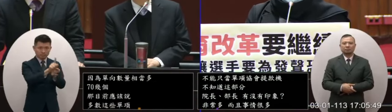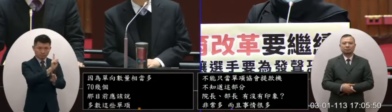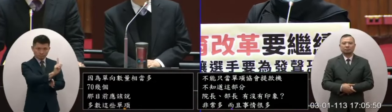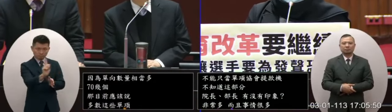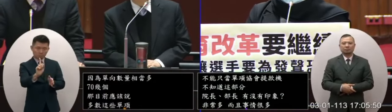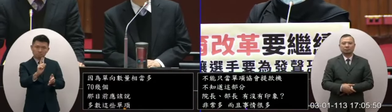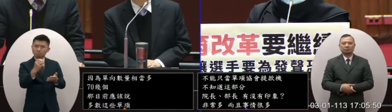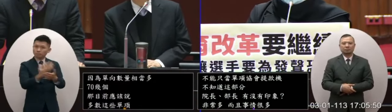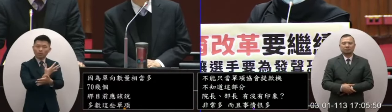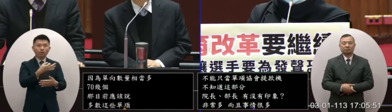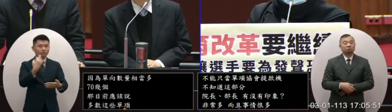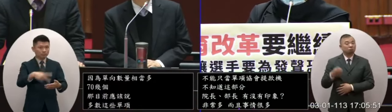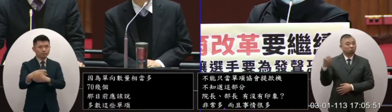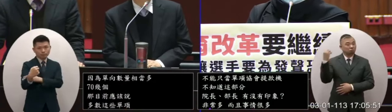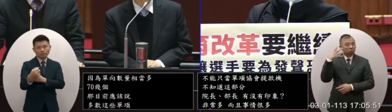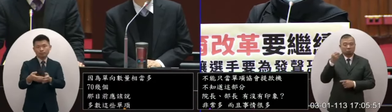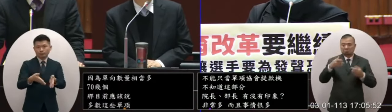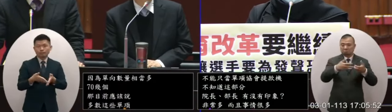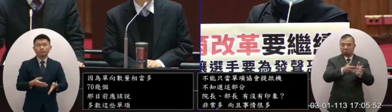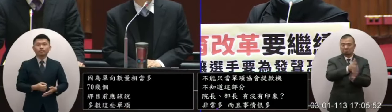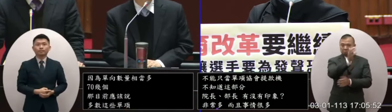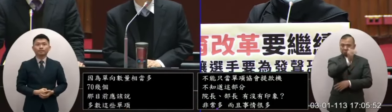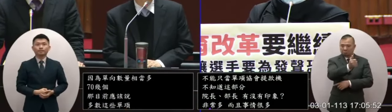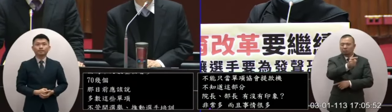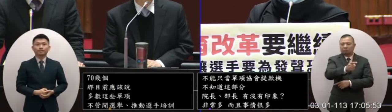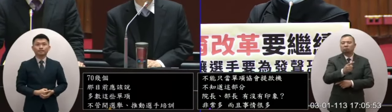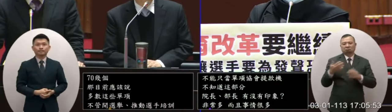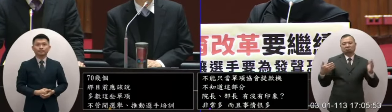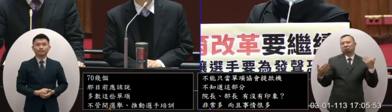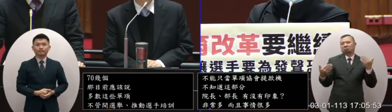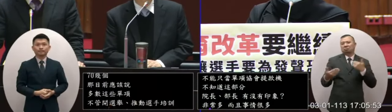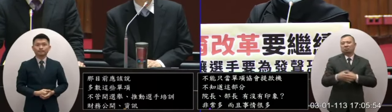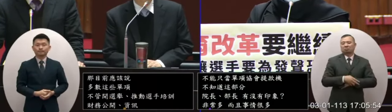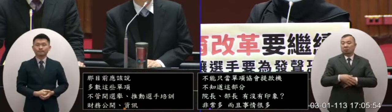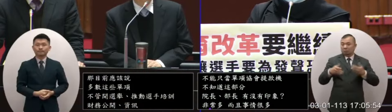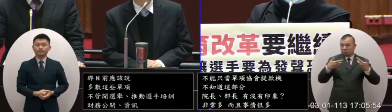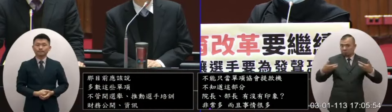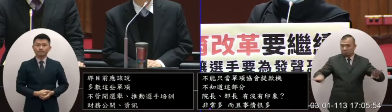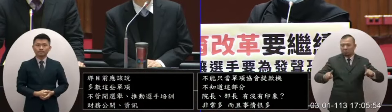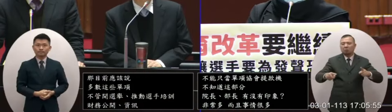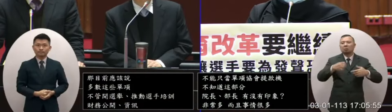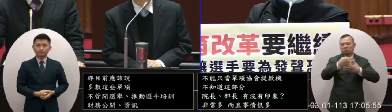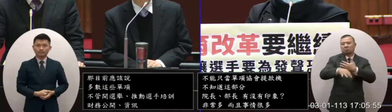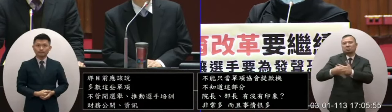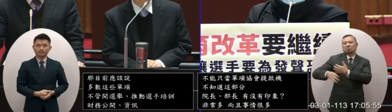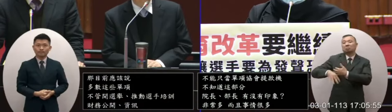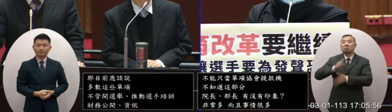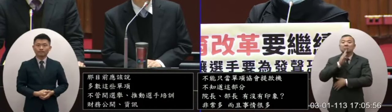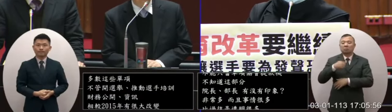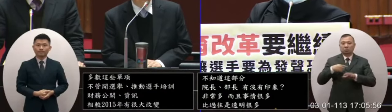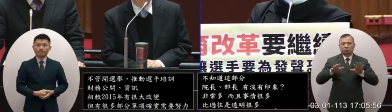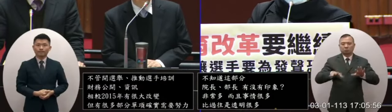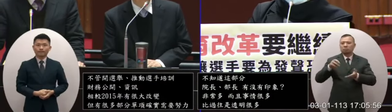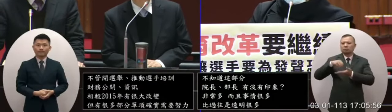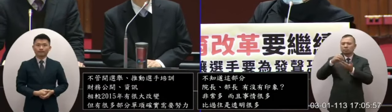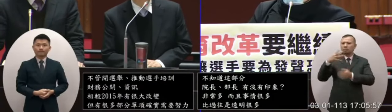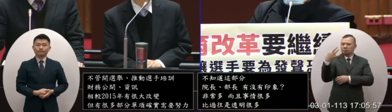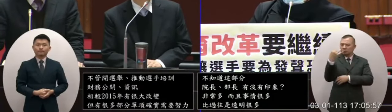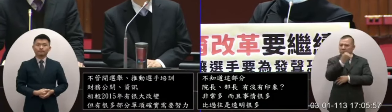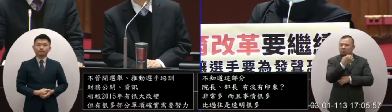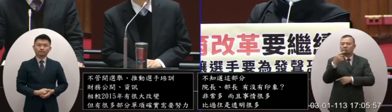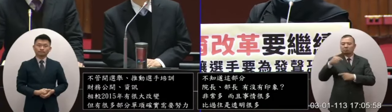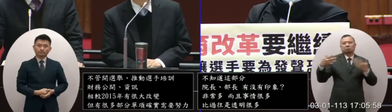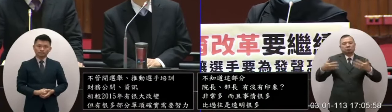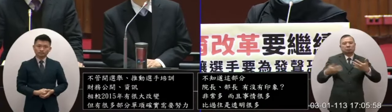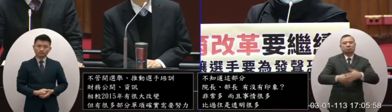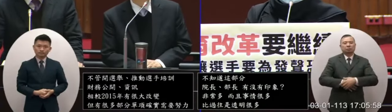实要再努力。 好，所以听起来部长确实非常明白，确实还有很多事情需要努力。但是我说，我今天只提几个小小的现象，